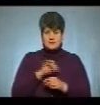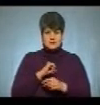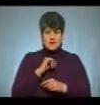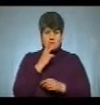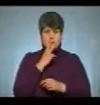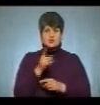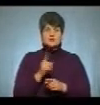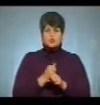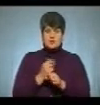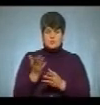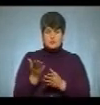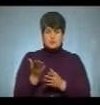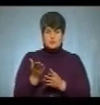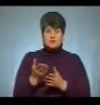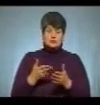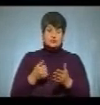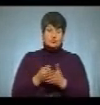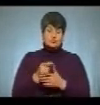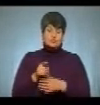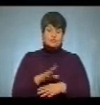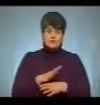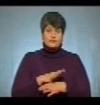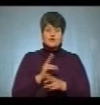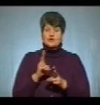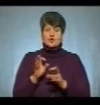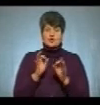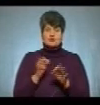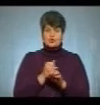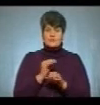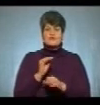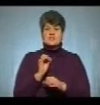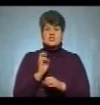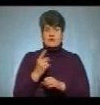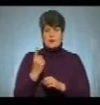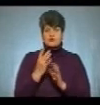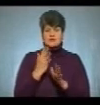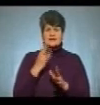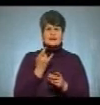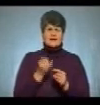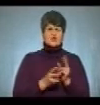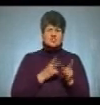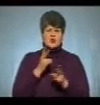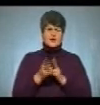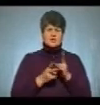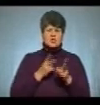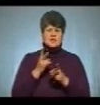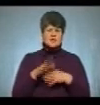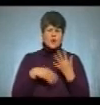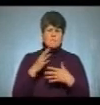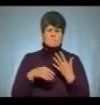там відбувається. Там, ну, до того йшло, просто ніхто нічого не робив, в першу чергу ЖЕК. Скільки жалілися за той хлам, за той